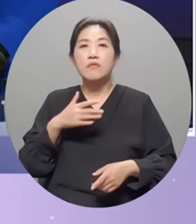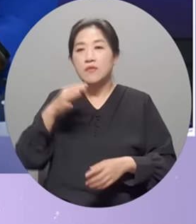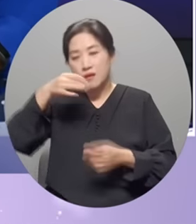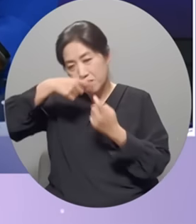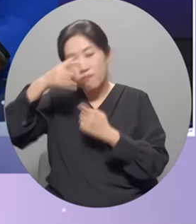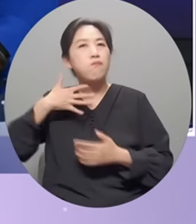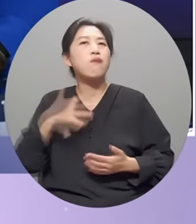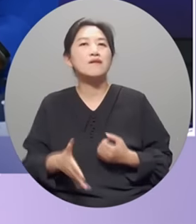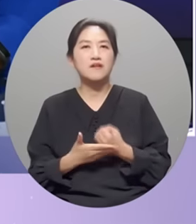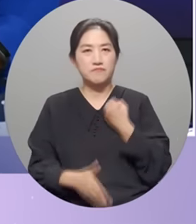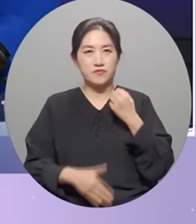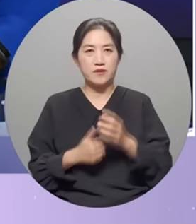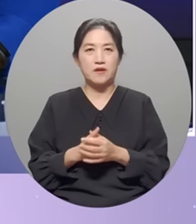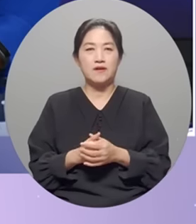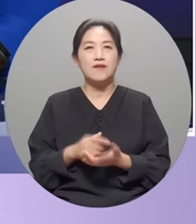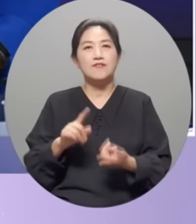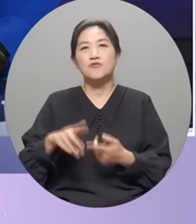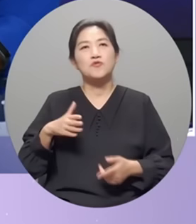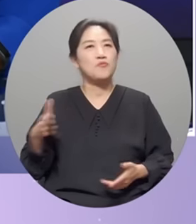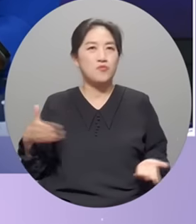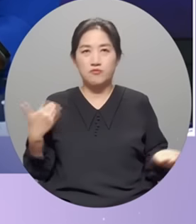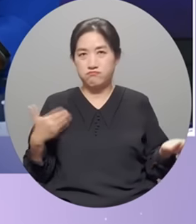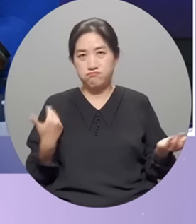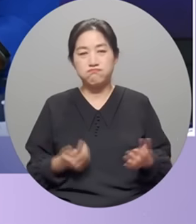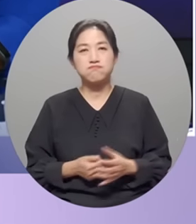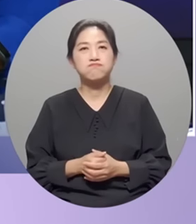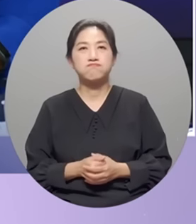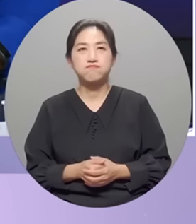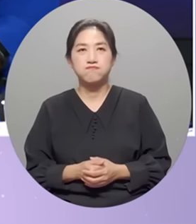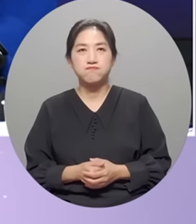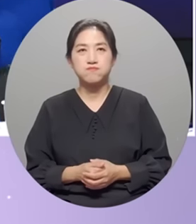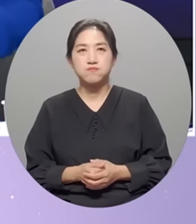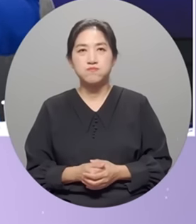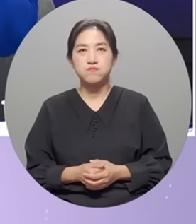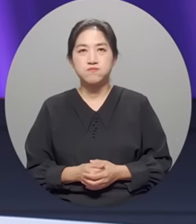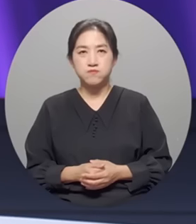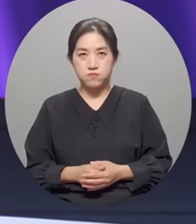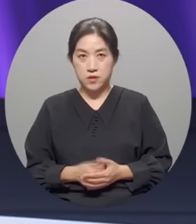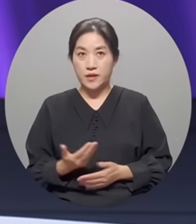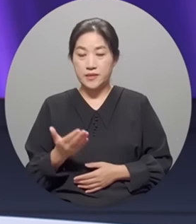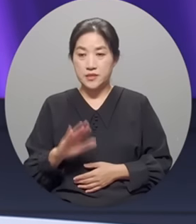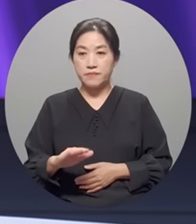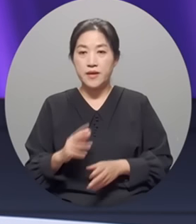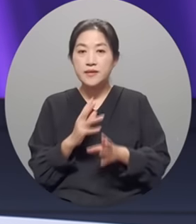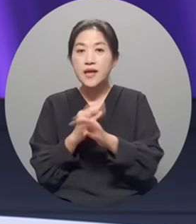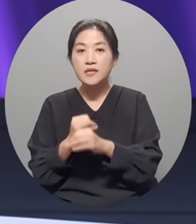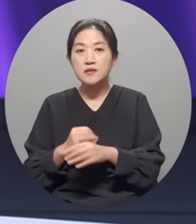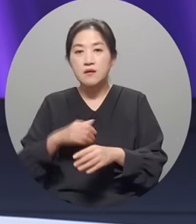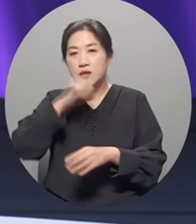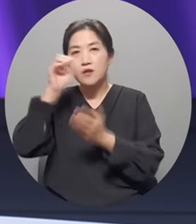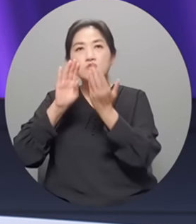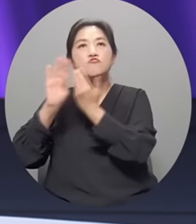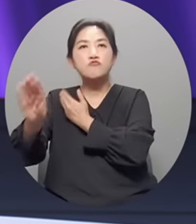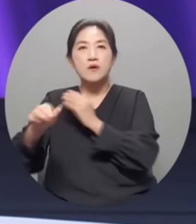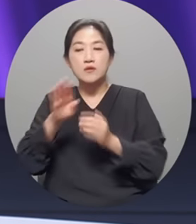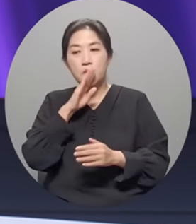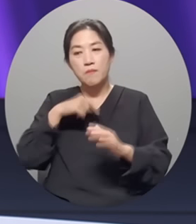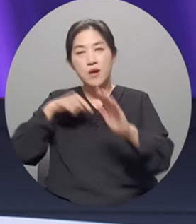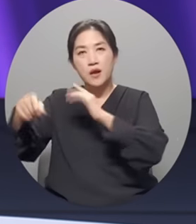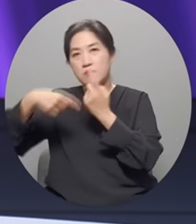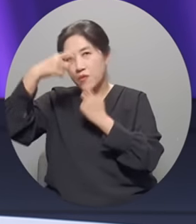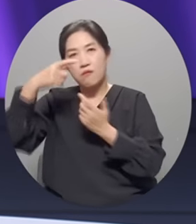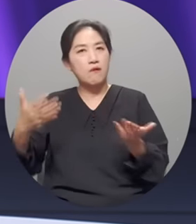없으니까. 그러니까 저는 그거는 모르죠, 제가. 다만 시점이 당선 이후였고 실제 가본 적은